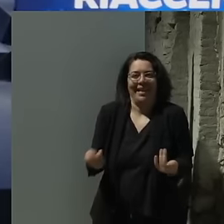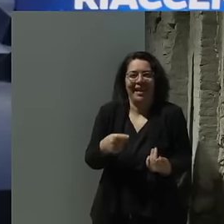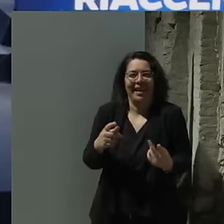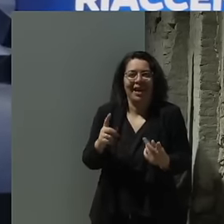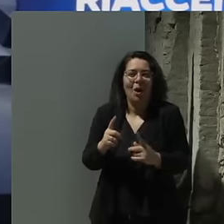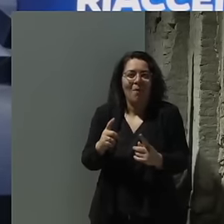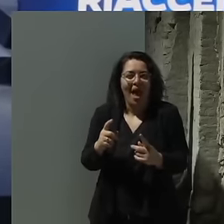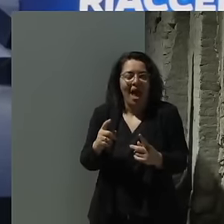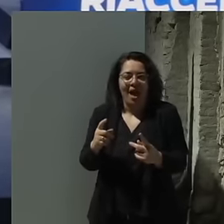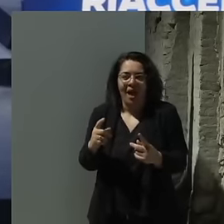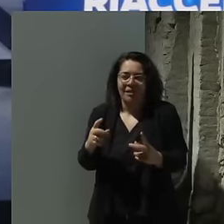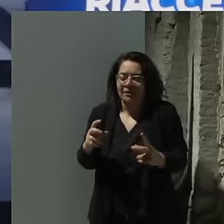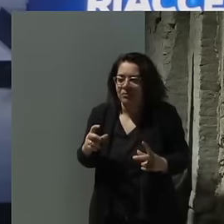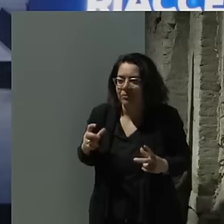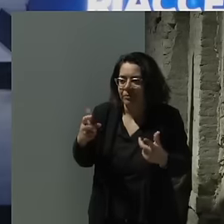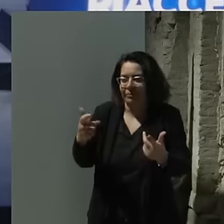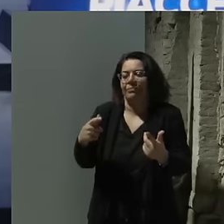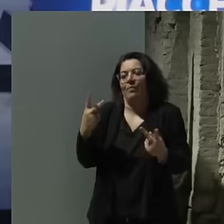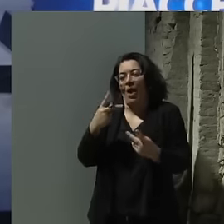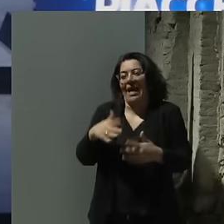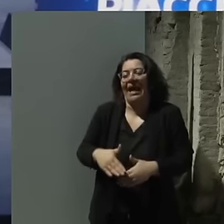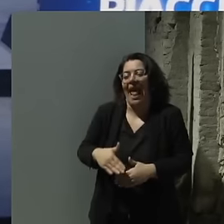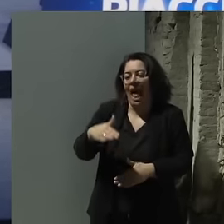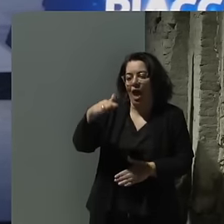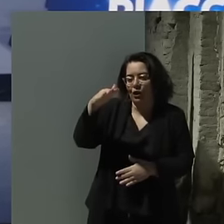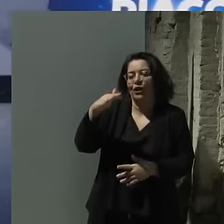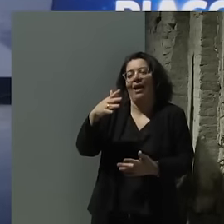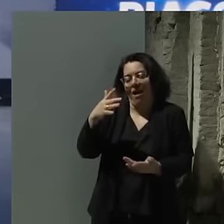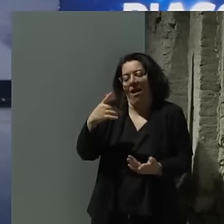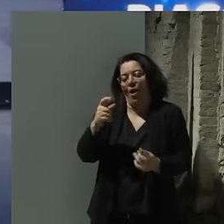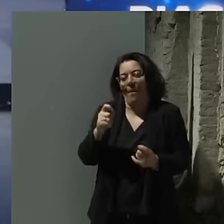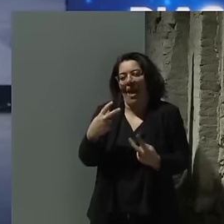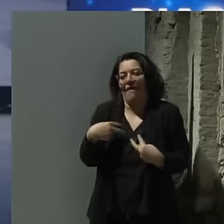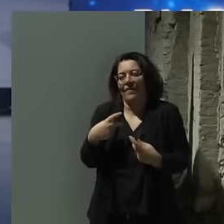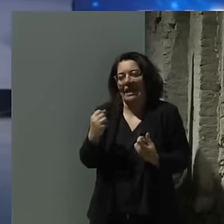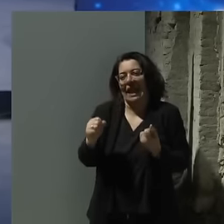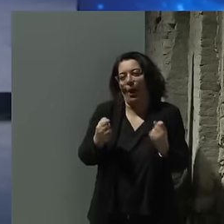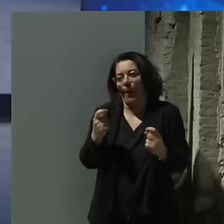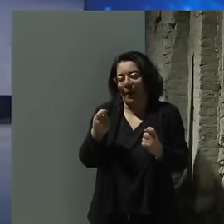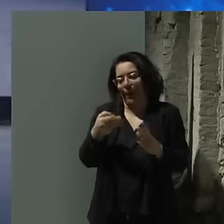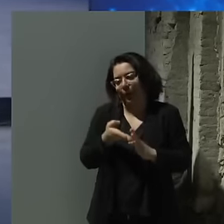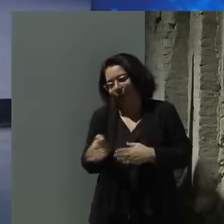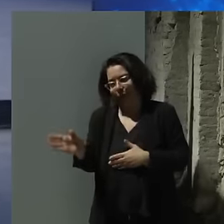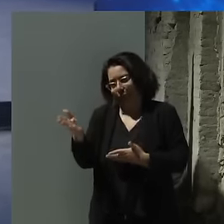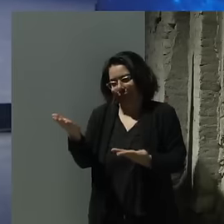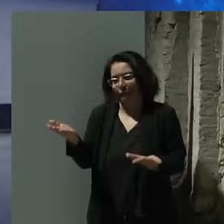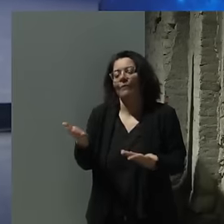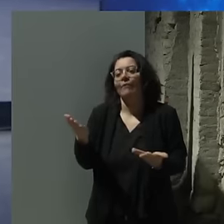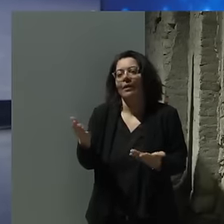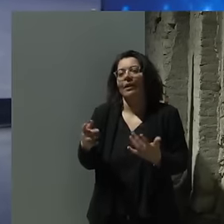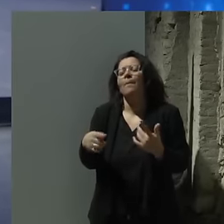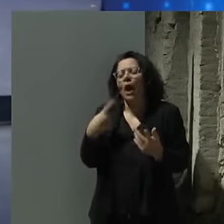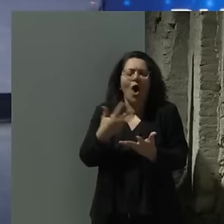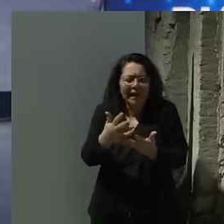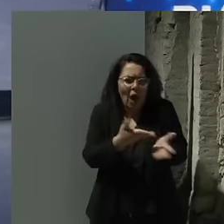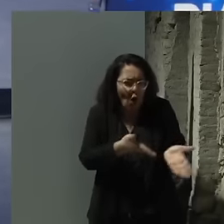anche molto pesanti, che l'hanno portato anche a deviare nella sua vita, e poi improvvisamente c'è stato l'incontro e è uscita fuori questa storia che vorrei che vi